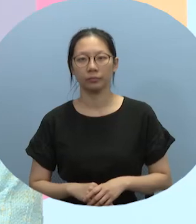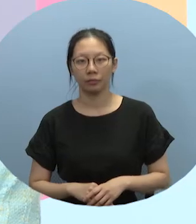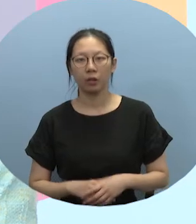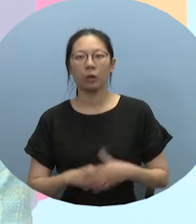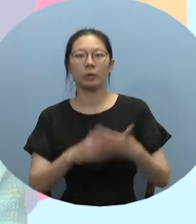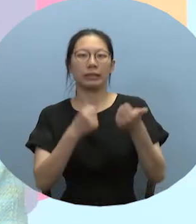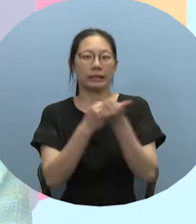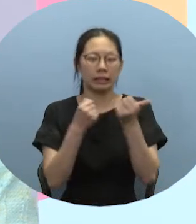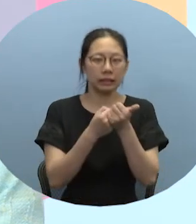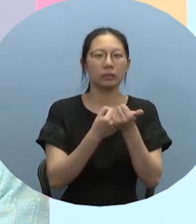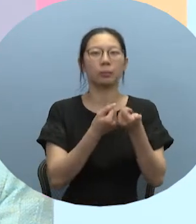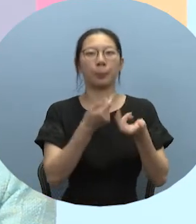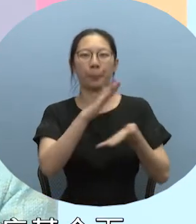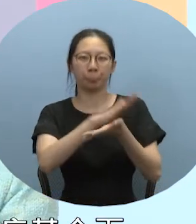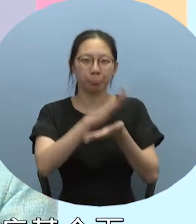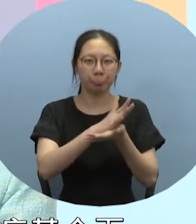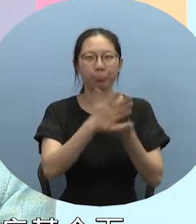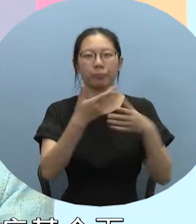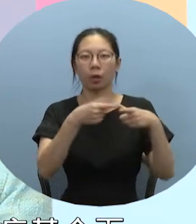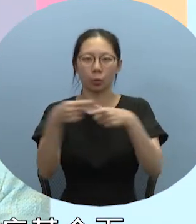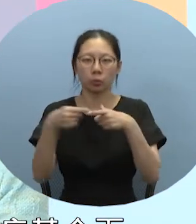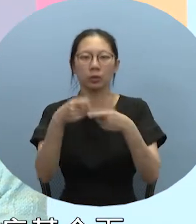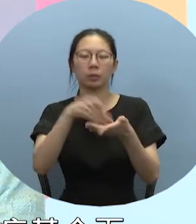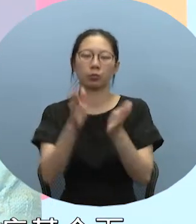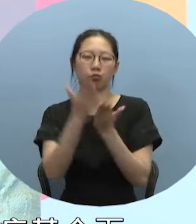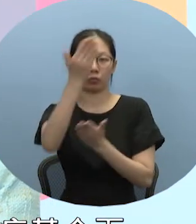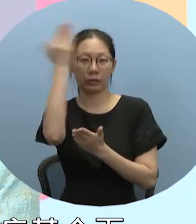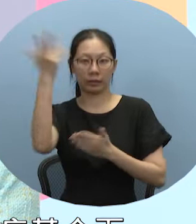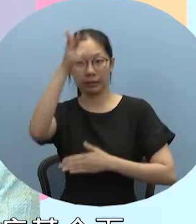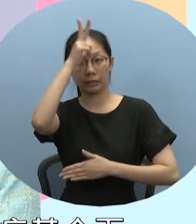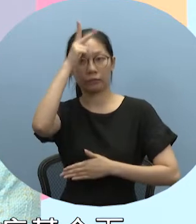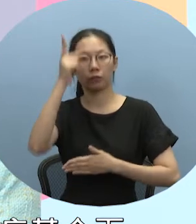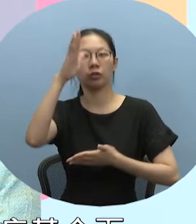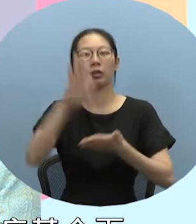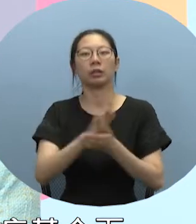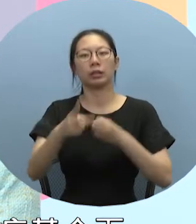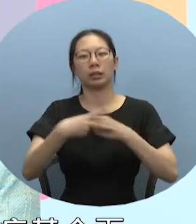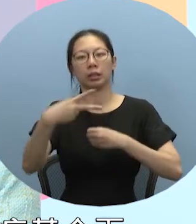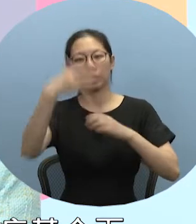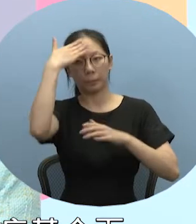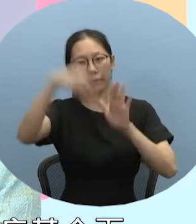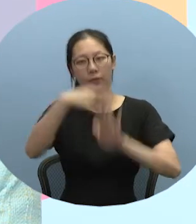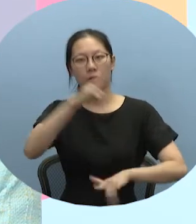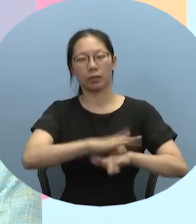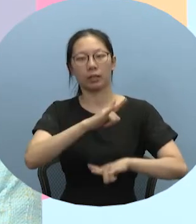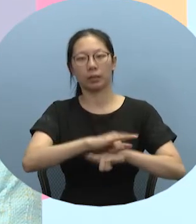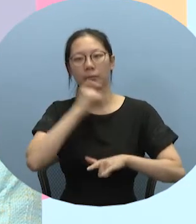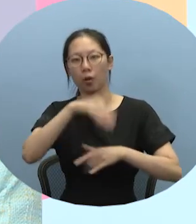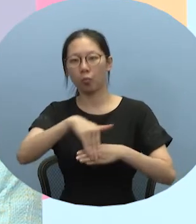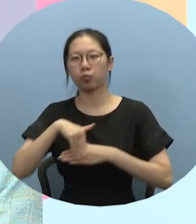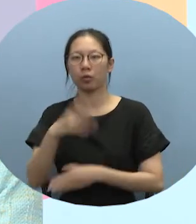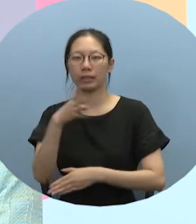為支持業界參與書展，特區政府去年在第二輪的防疫抗疫基金下面預留